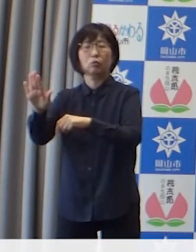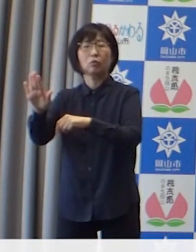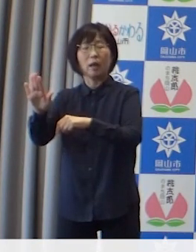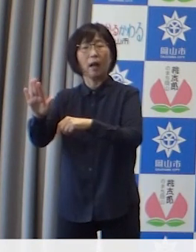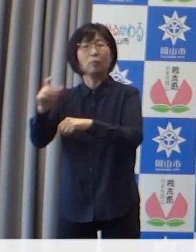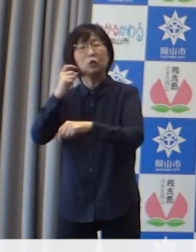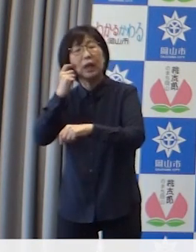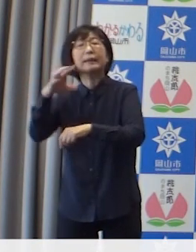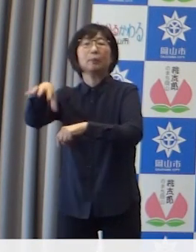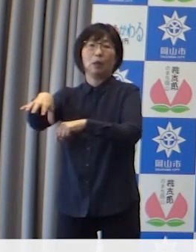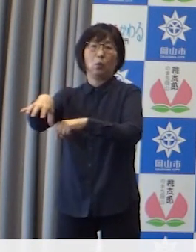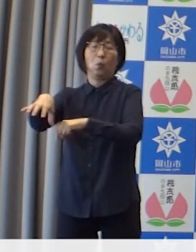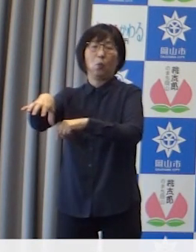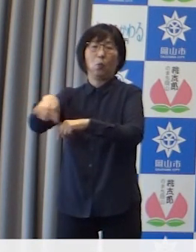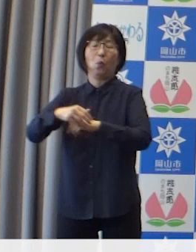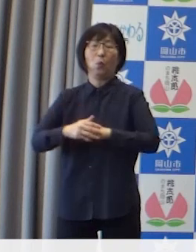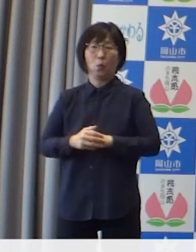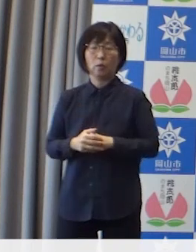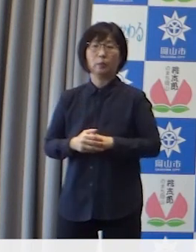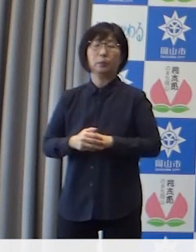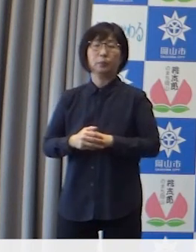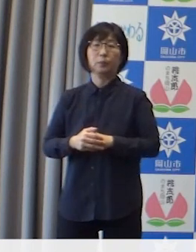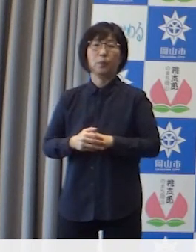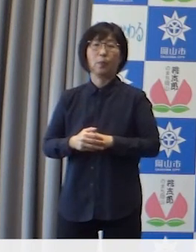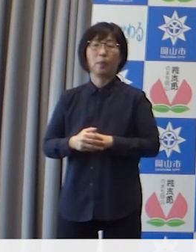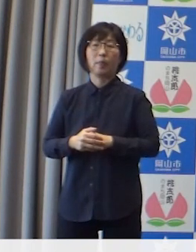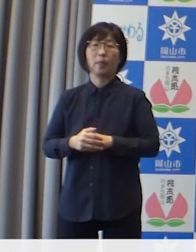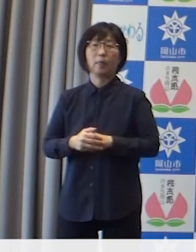通勤できない。で、皆さん方